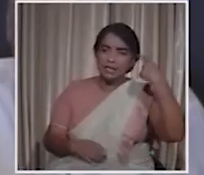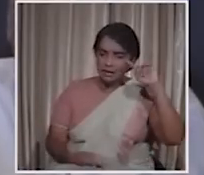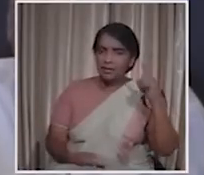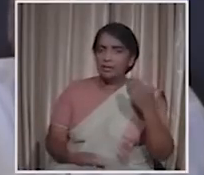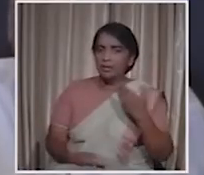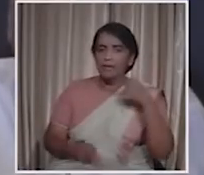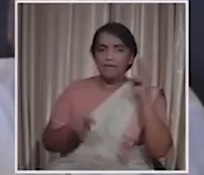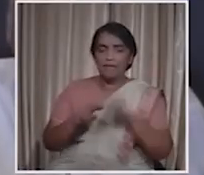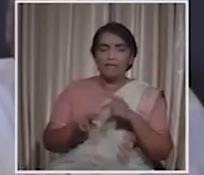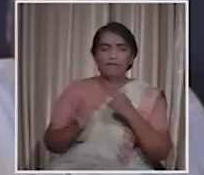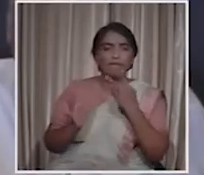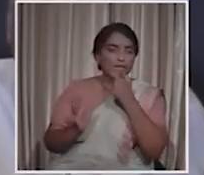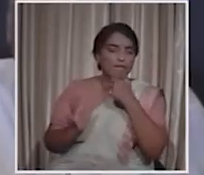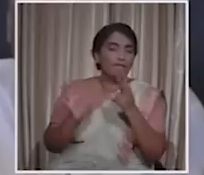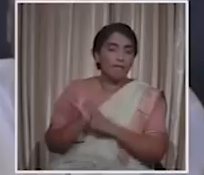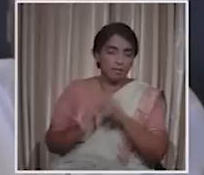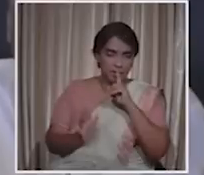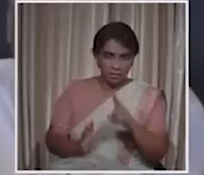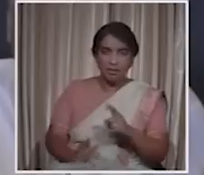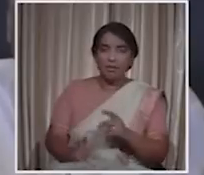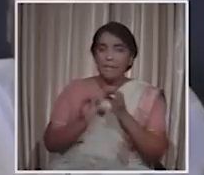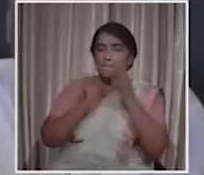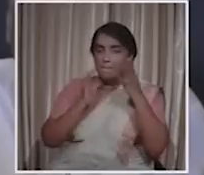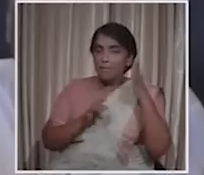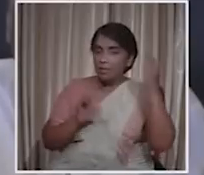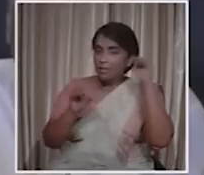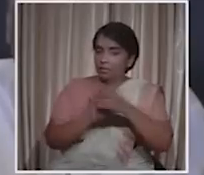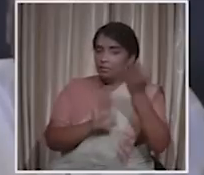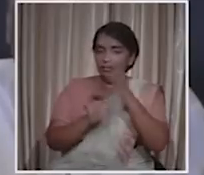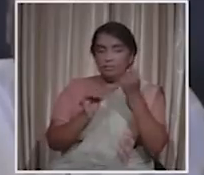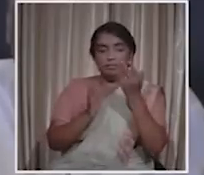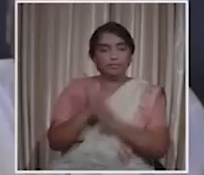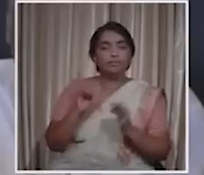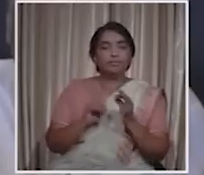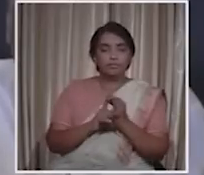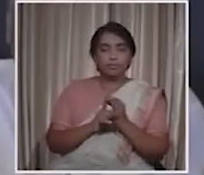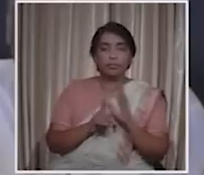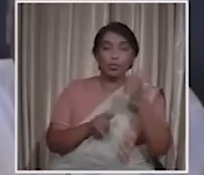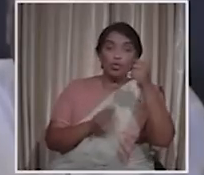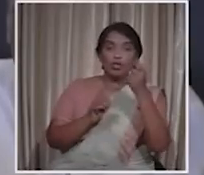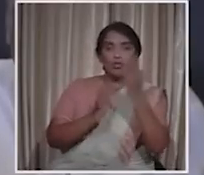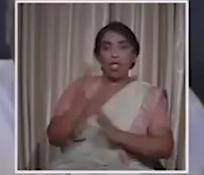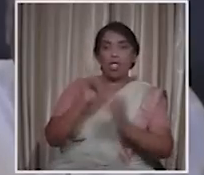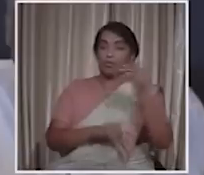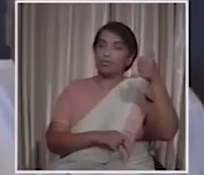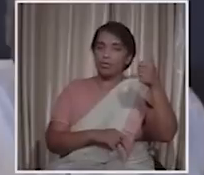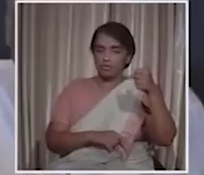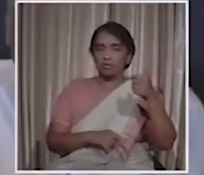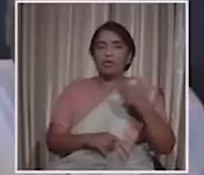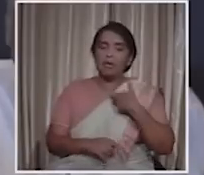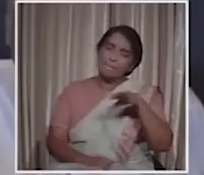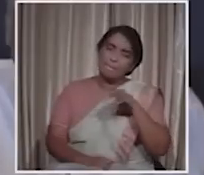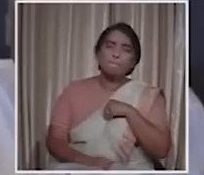මගේ මිත්‍ර විමල් වීරවංශ මන්තුමා කිව්වා බැසිල් රාජපක්ෂ හිටපු මුදල් ඇමතුමා මට වඩා හොඳ මුදල් ඇමතිවරෙක් කියලා. ඉතින් මම ඒක